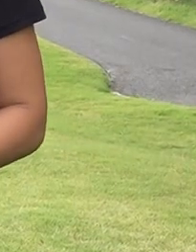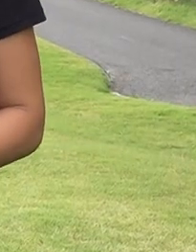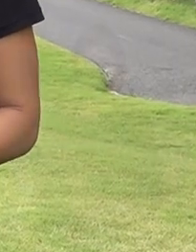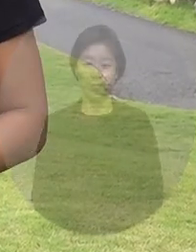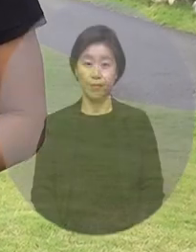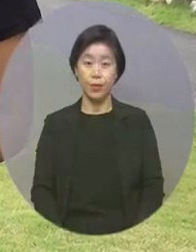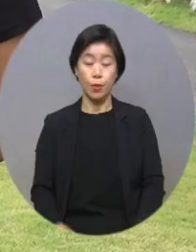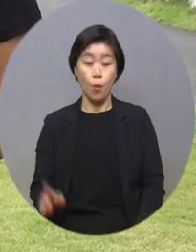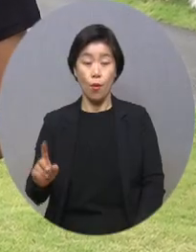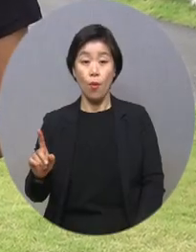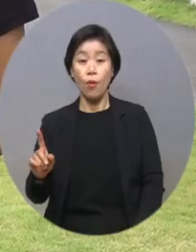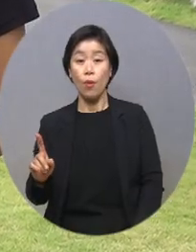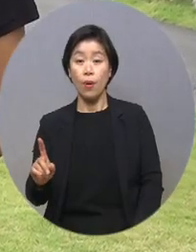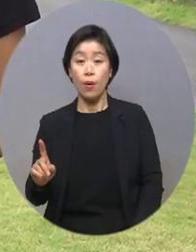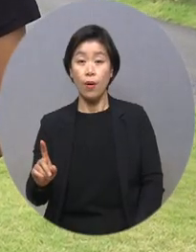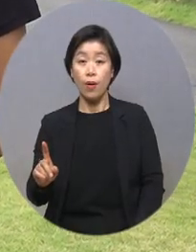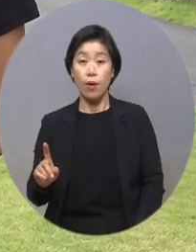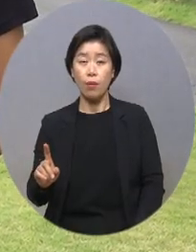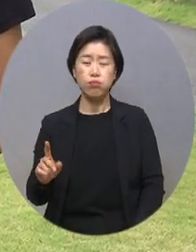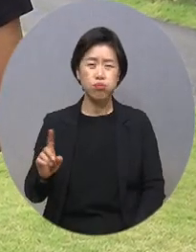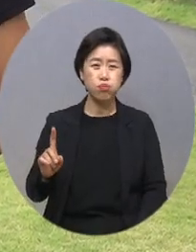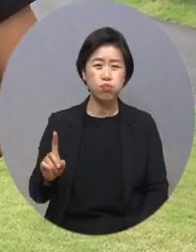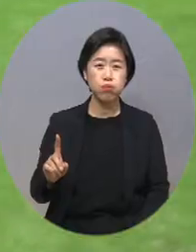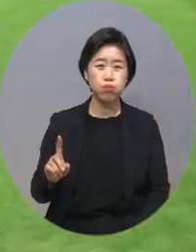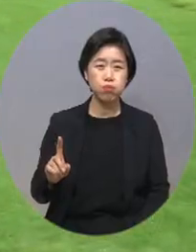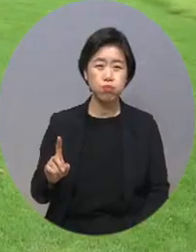와! 어, 이거 뭐야?